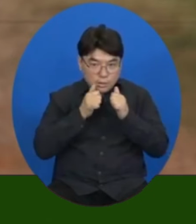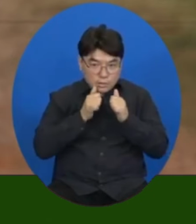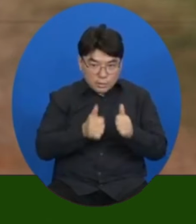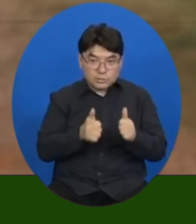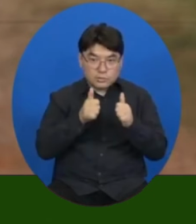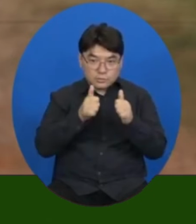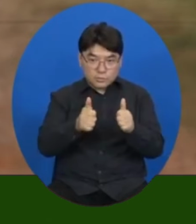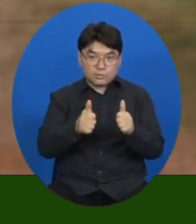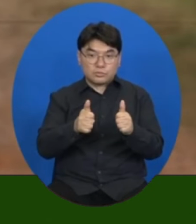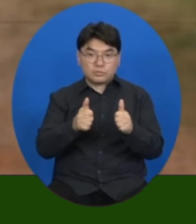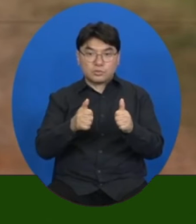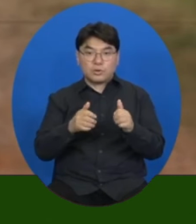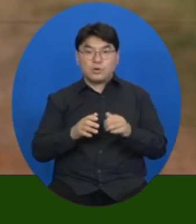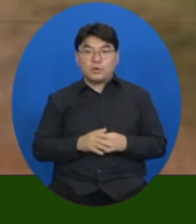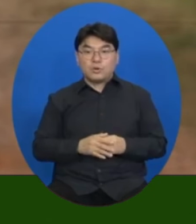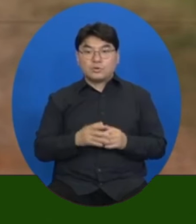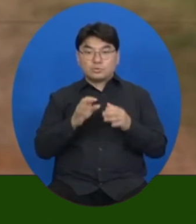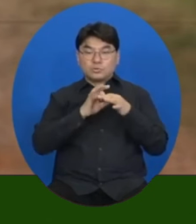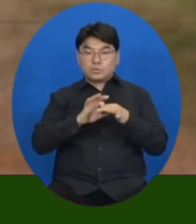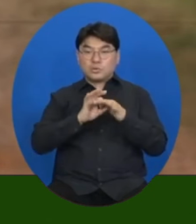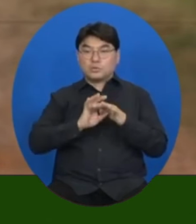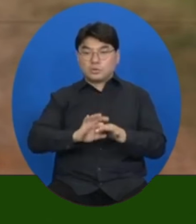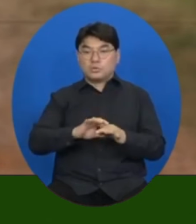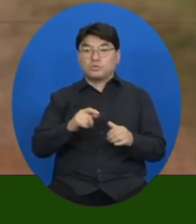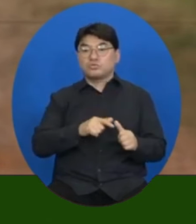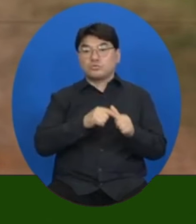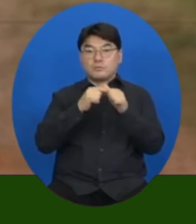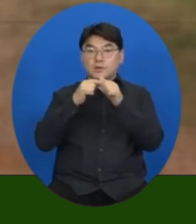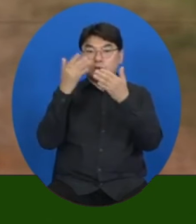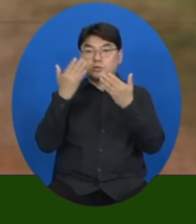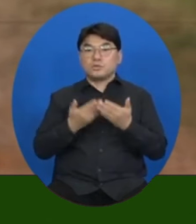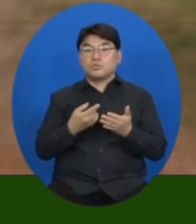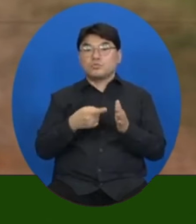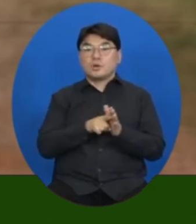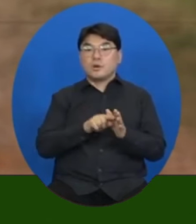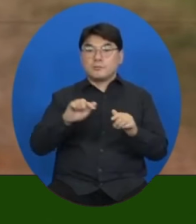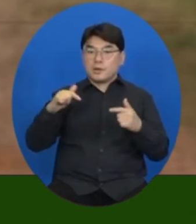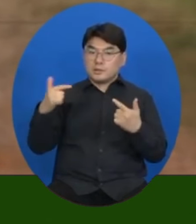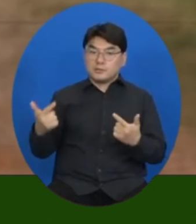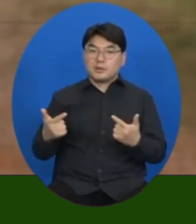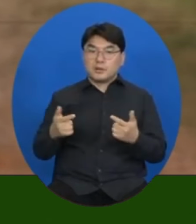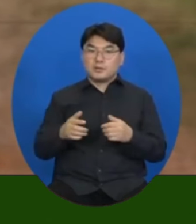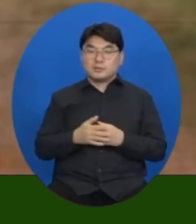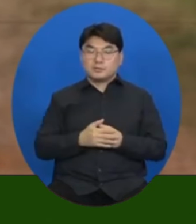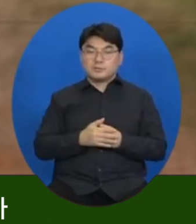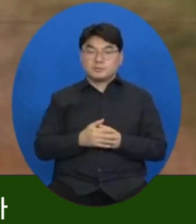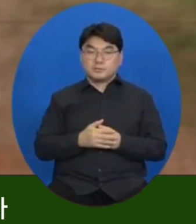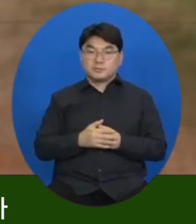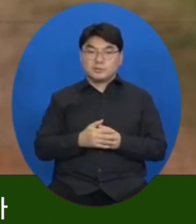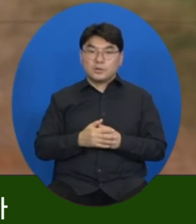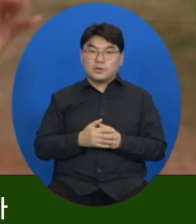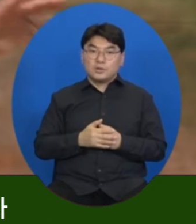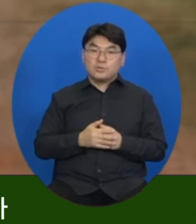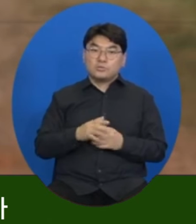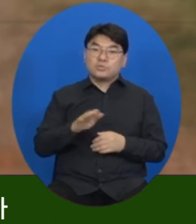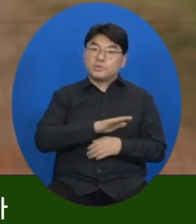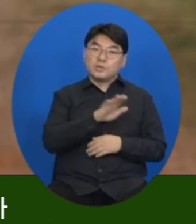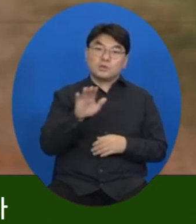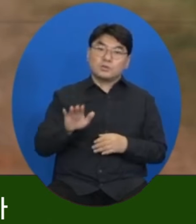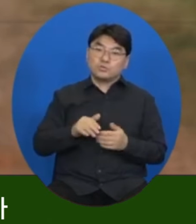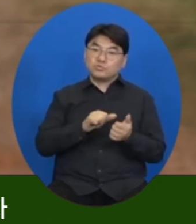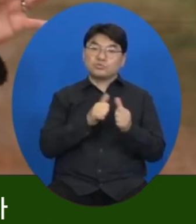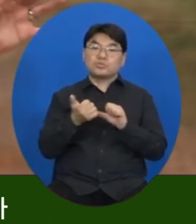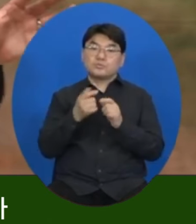우리에게 알려 주기 위해 오신게 아니었어요 우리가 살아야 될 완벽한 삶과 순종을 다 찾았고요 우리가 죽어야 될 죽음을